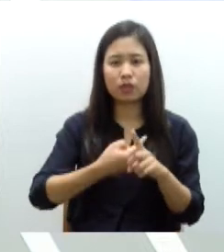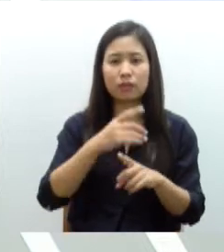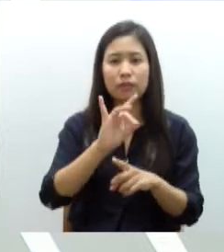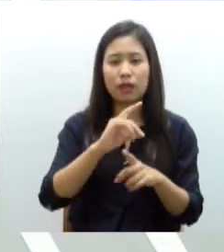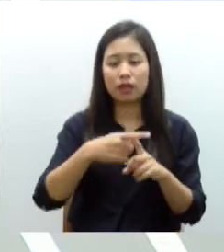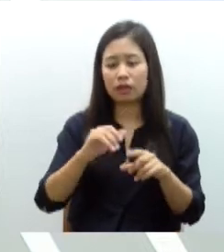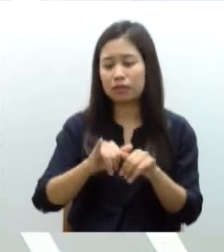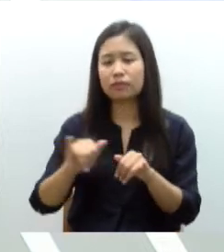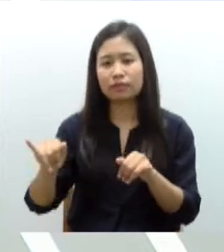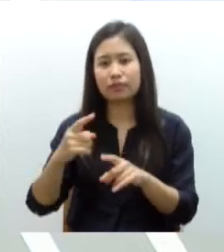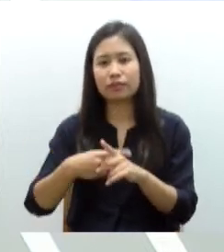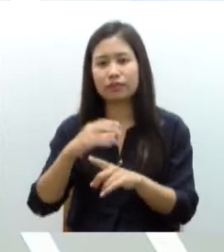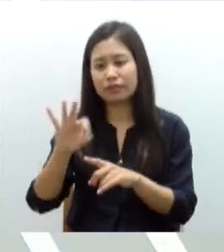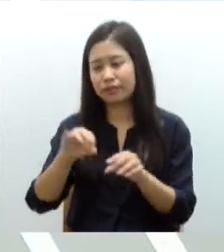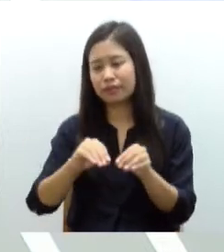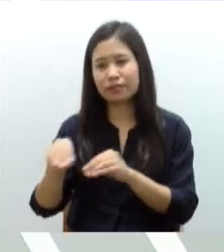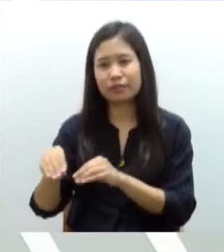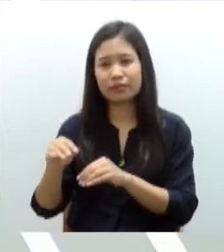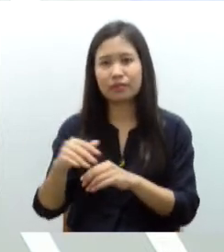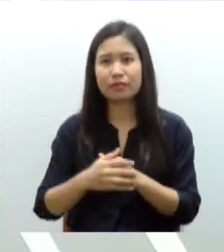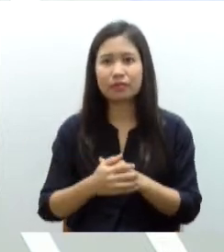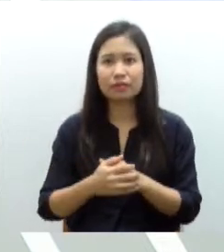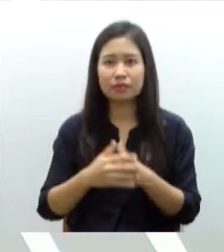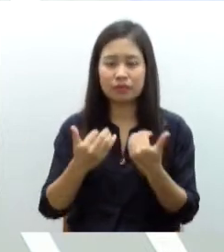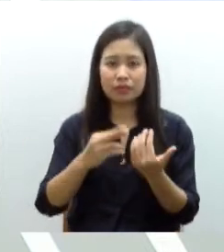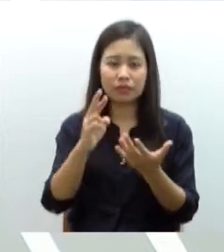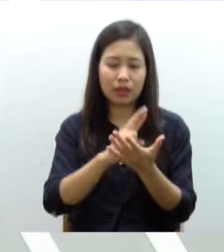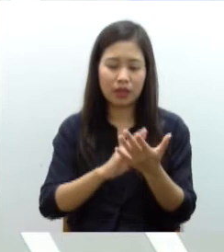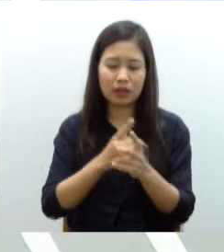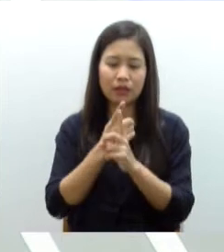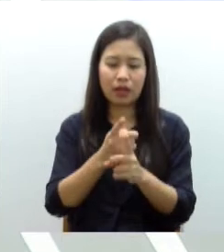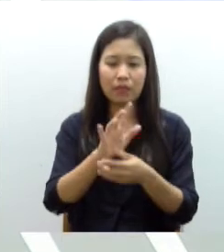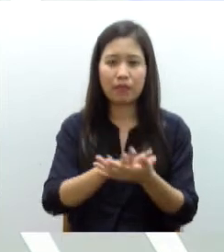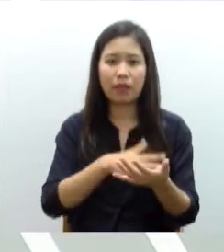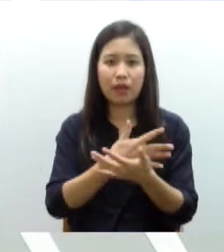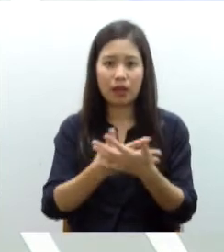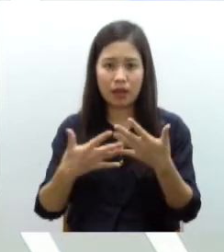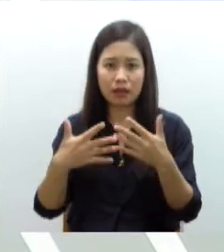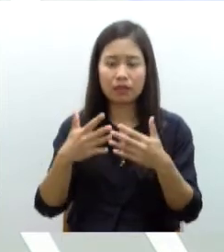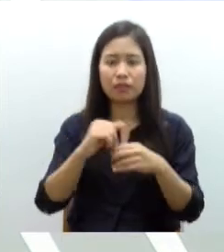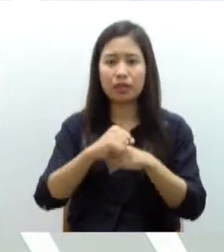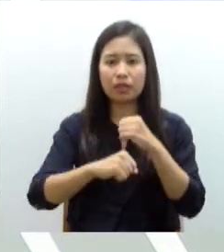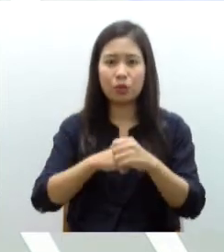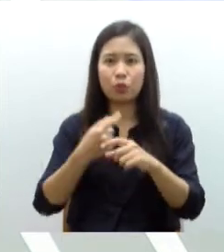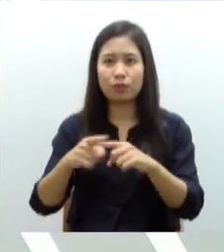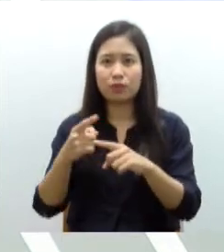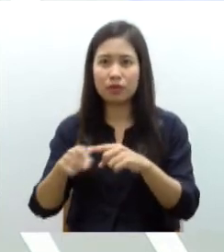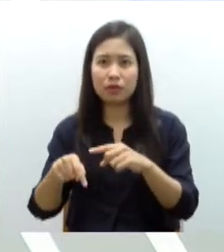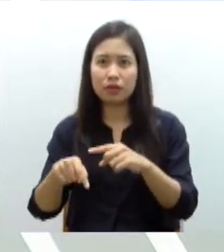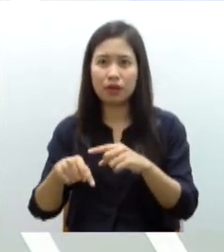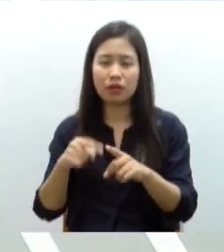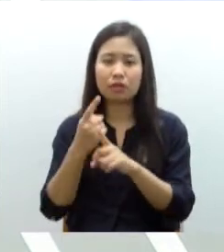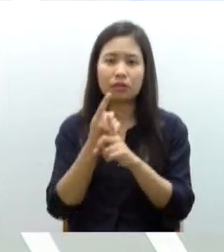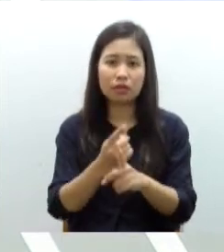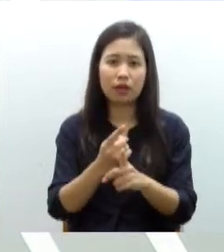ราบทั่วกันแล้วก็ต้องส่งไปที่เป็นรายงานทั้งแผนปฏิรูปทั้งแผนยุทธศาสตร์ชาติจะต้องรายงานไปที่สภาพัฒน์รายงานไปที่สภา